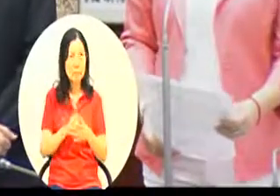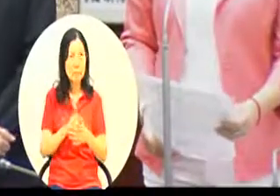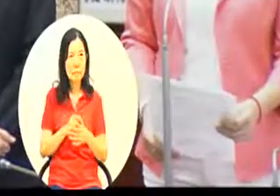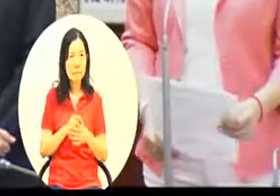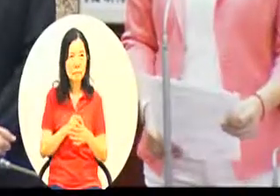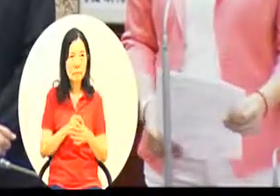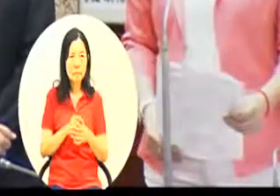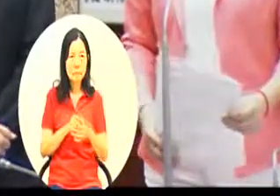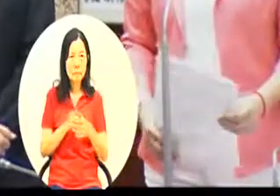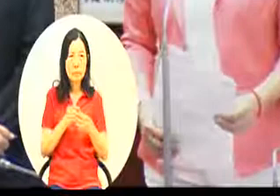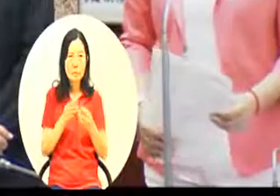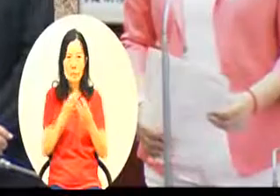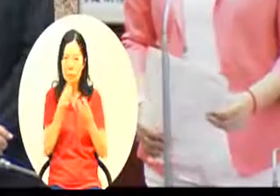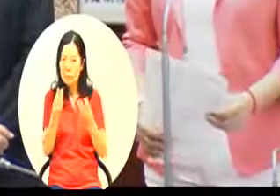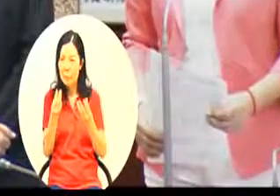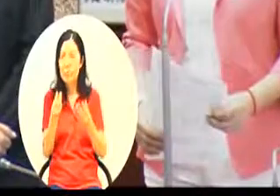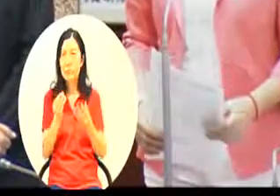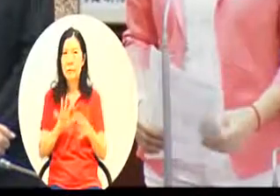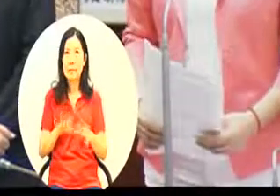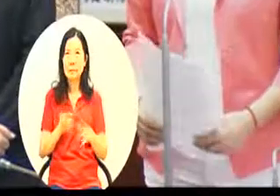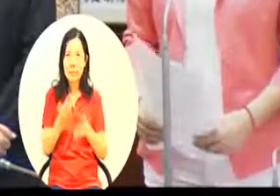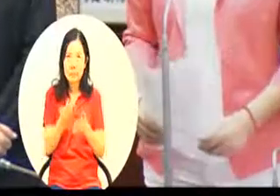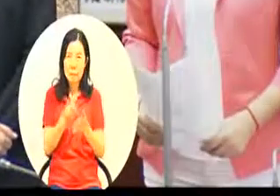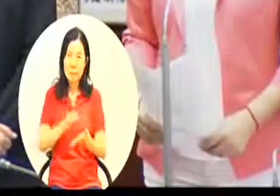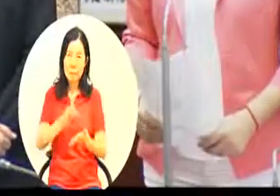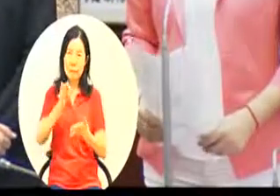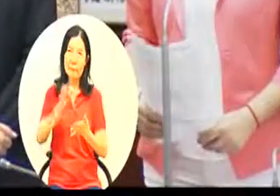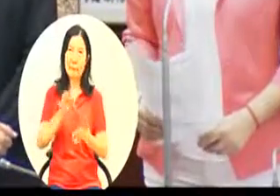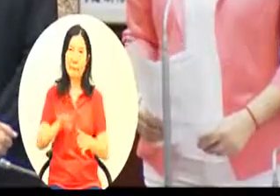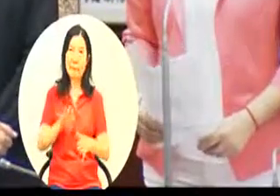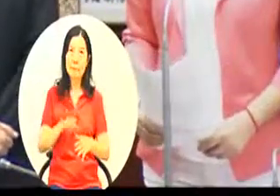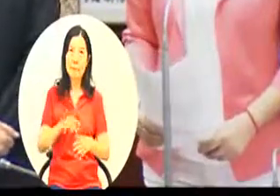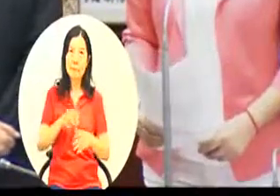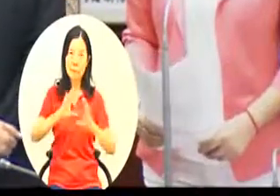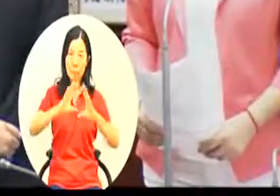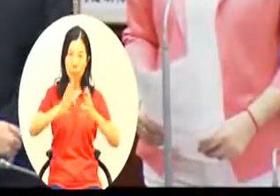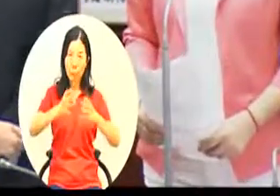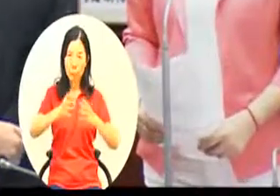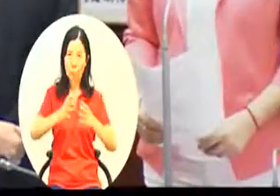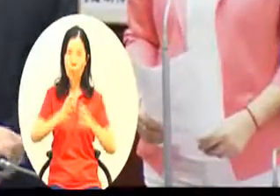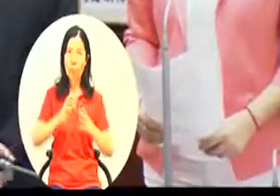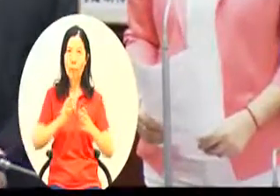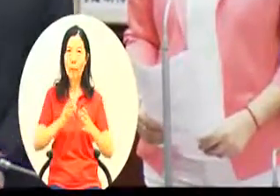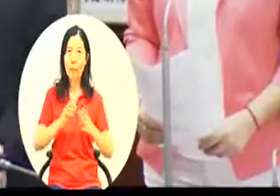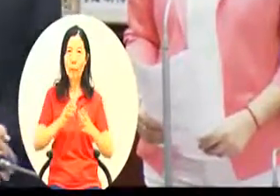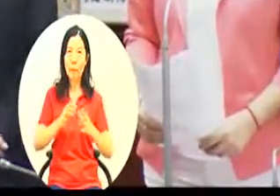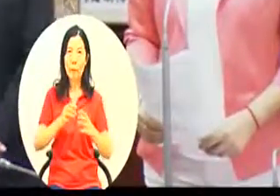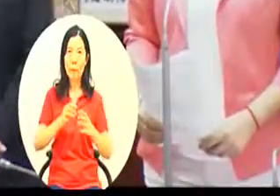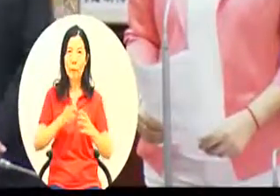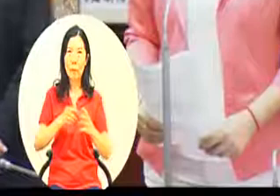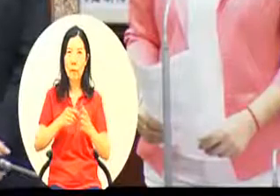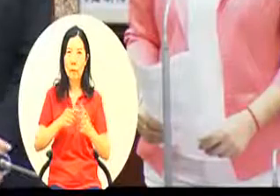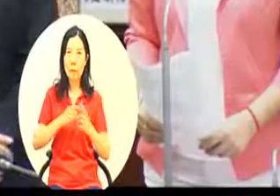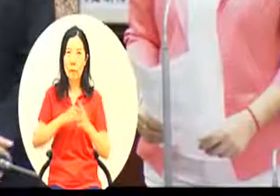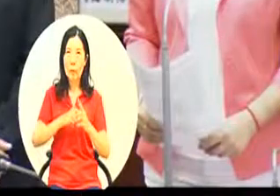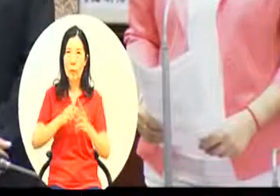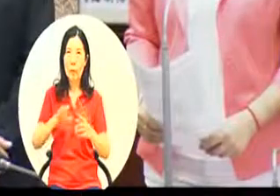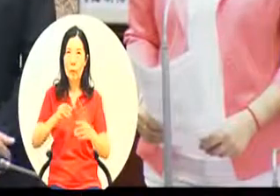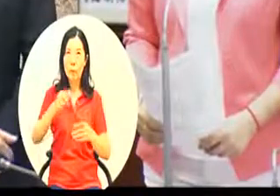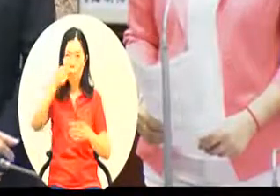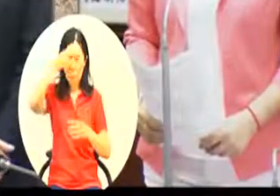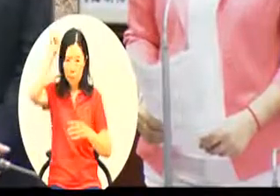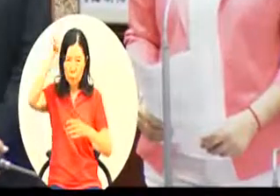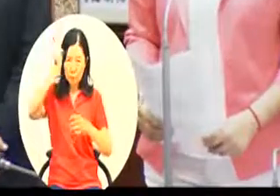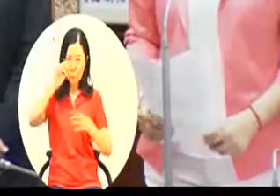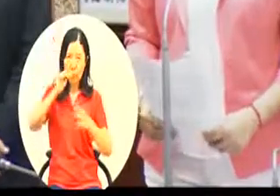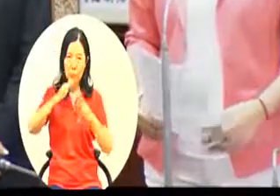的一个比例。而且我们刚刚有提到了，这是一个国家级的一个遗址呢，不是我们普通。而且你